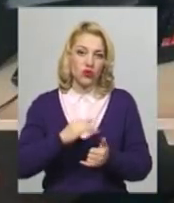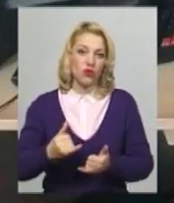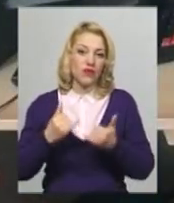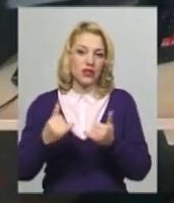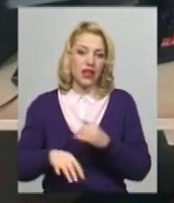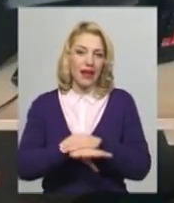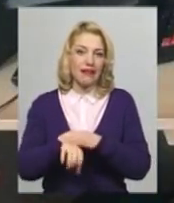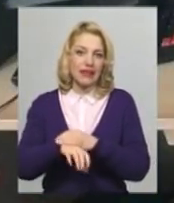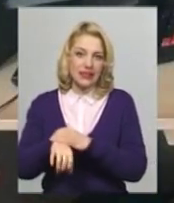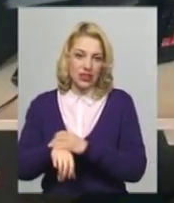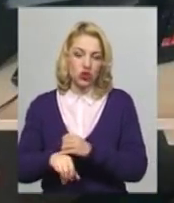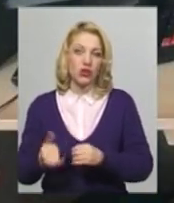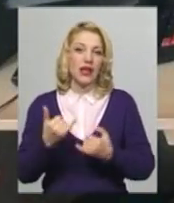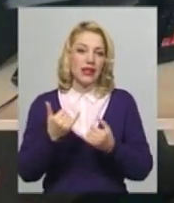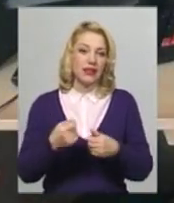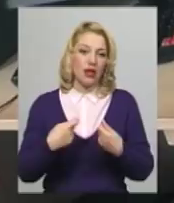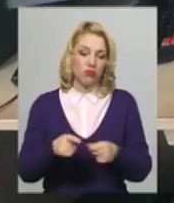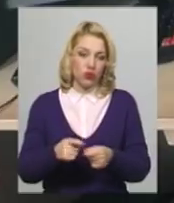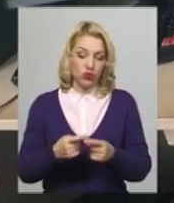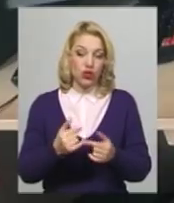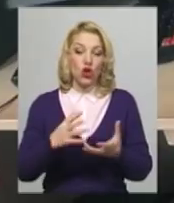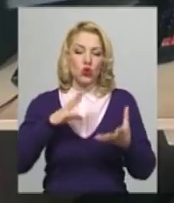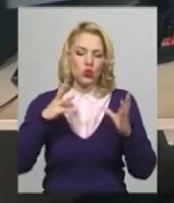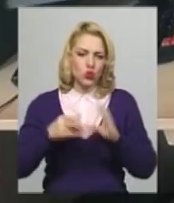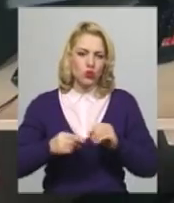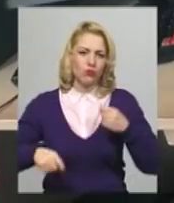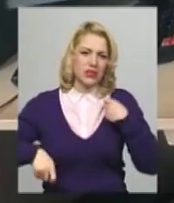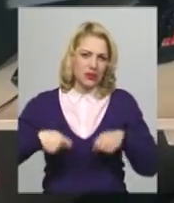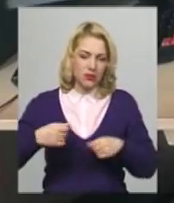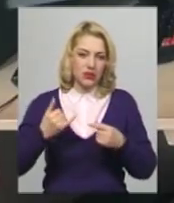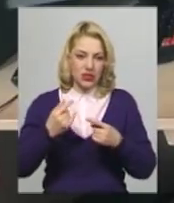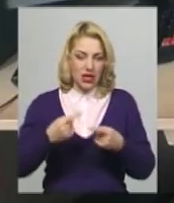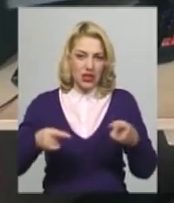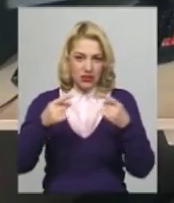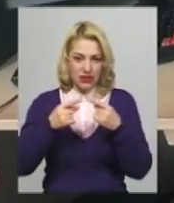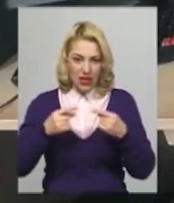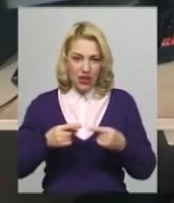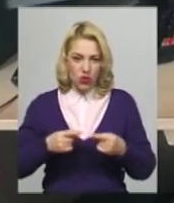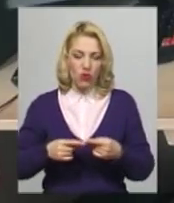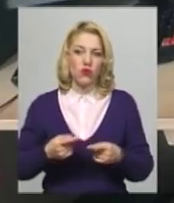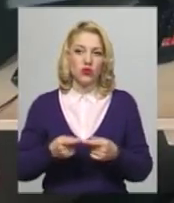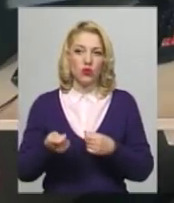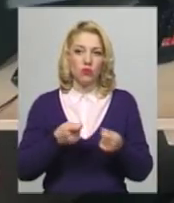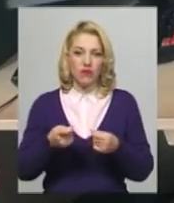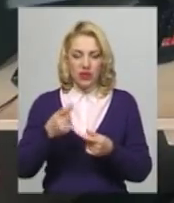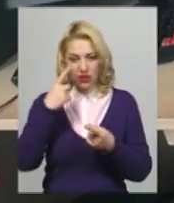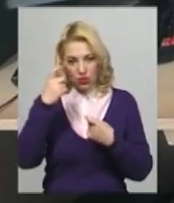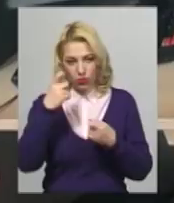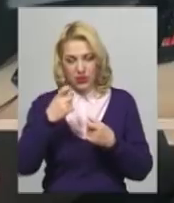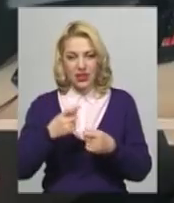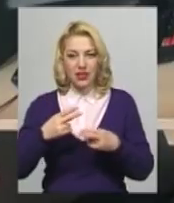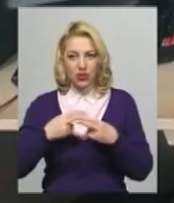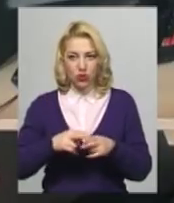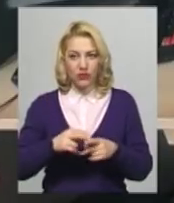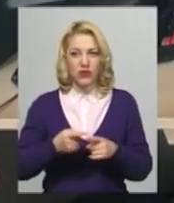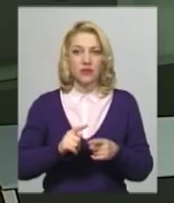Сума збитків встановлюється. За словами Інни Глеги, працівники Подільського управління та управління інформаційних технологій і програмування в